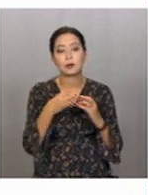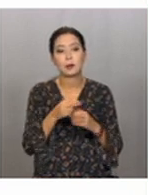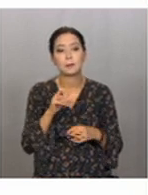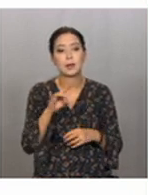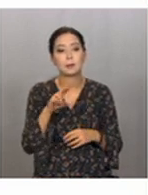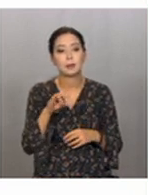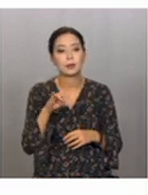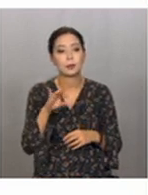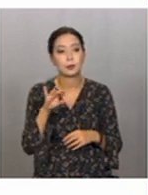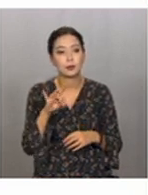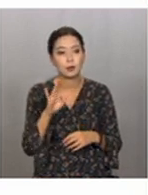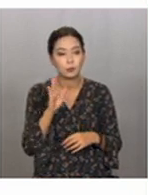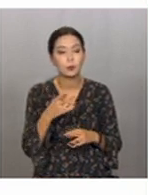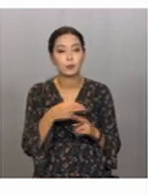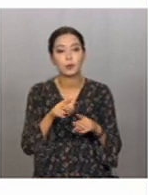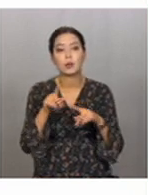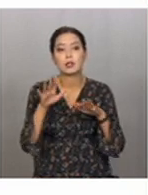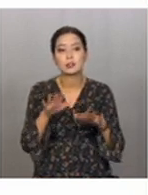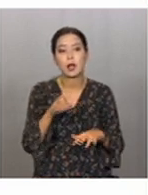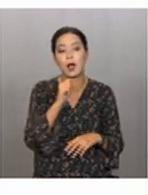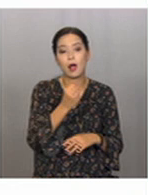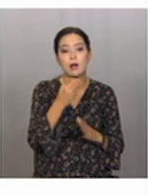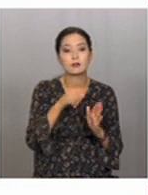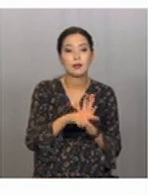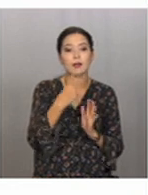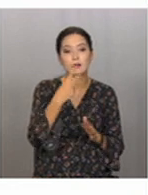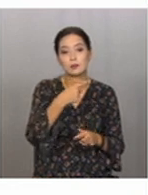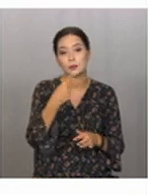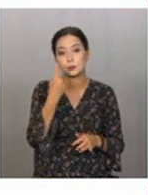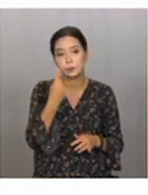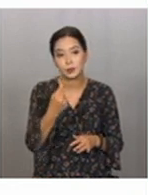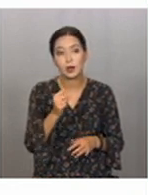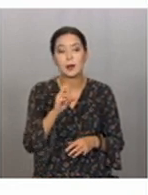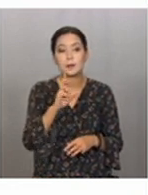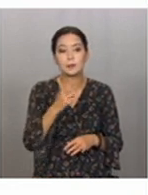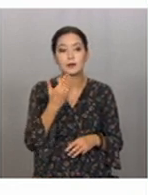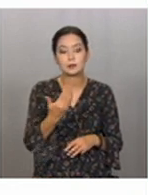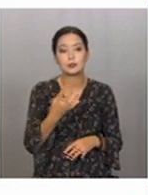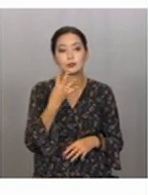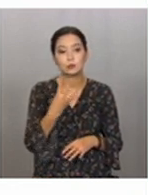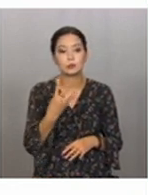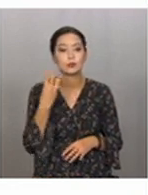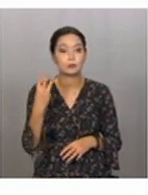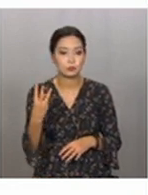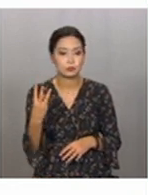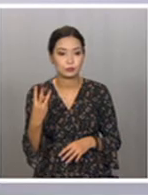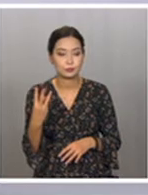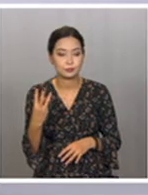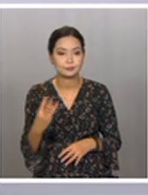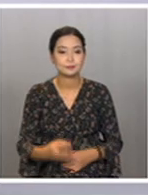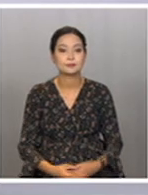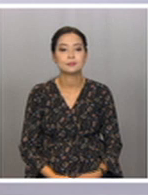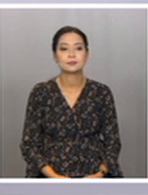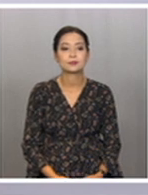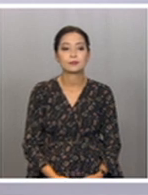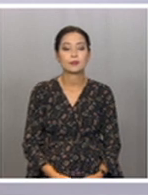болады. Мұндағы А векторының координаттары 2-де минус 1, Б векторының координаттары 4-де 3.